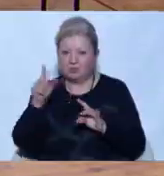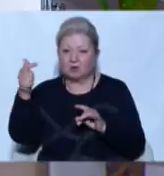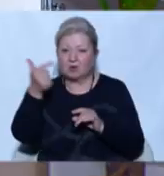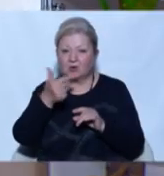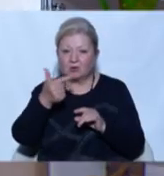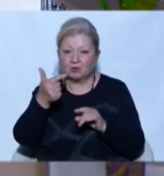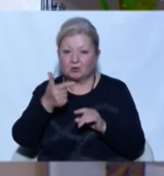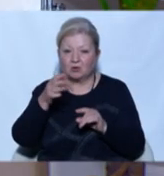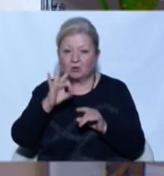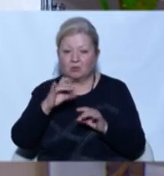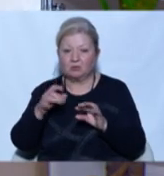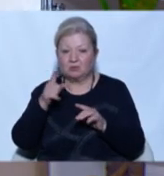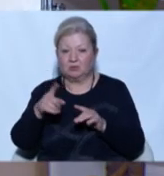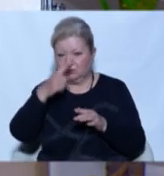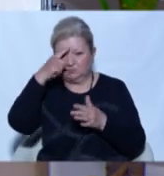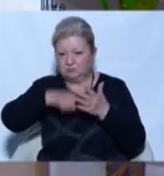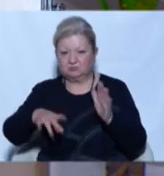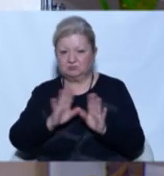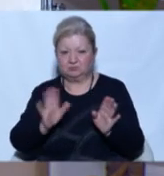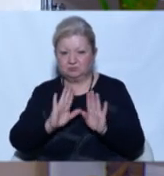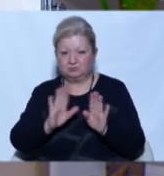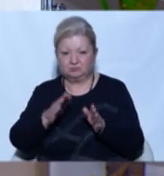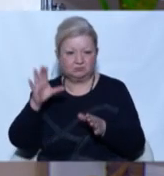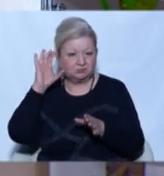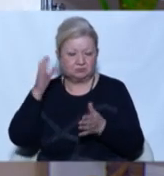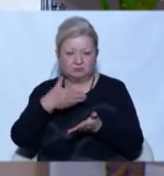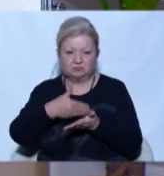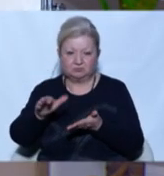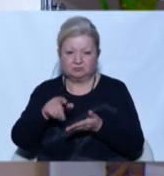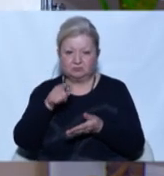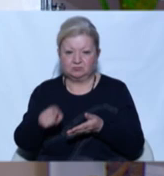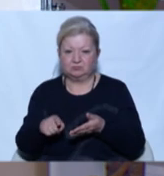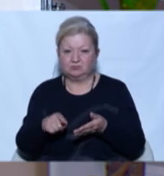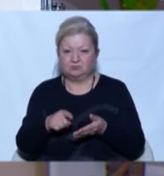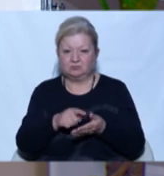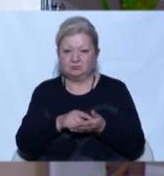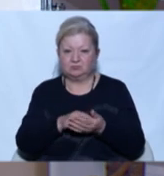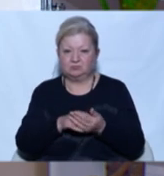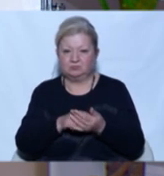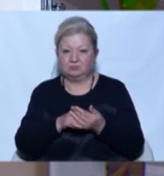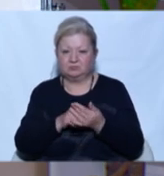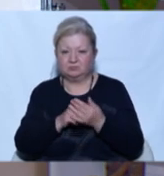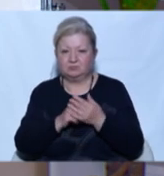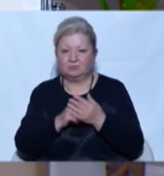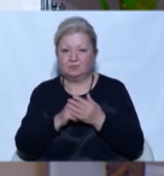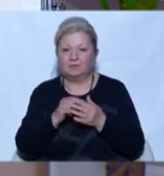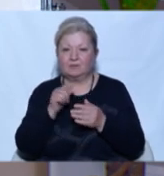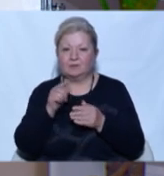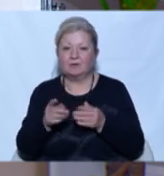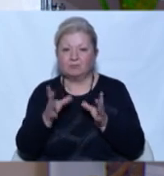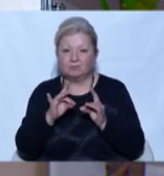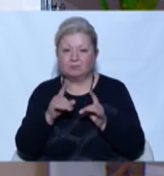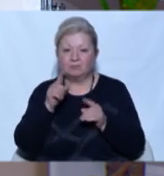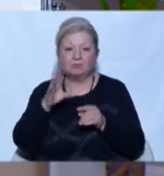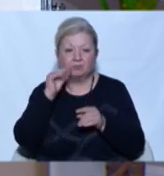უარყვეს. Im periodische Wertski, es mochte Atasras Tormetzels, mochte es moch seine Barutsatzes Hypothese Gaussiara, magram,